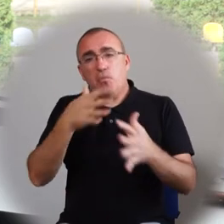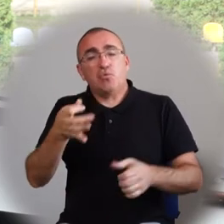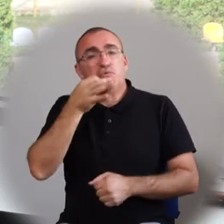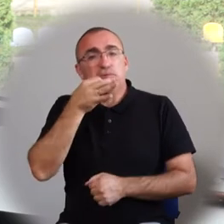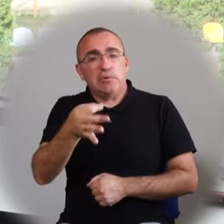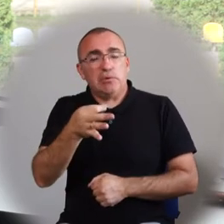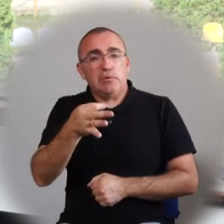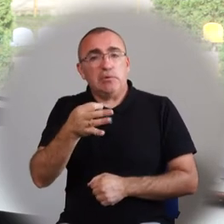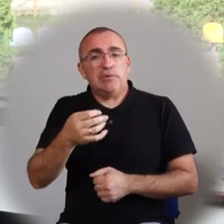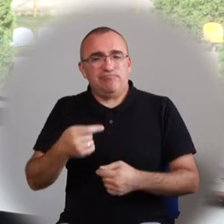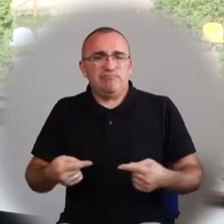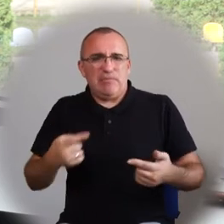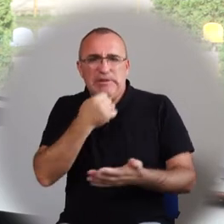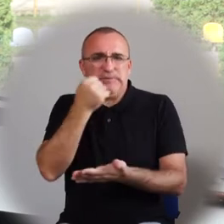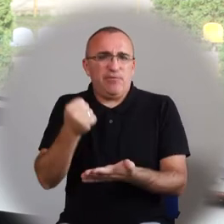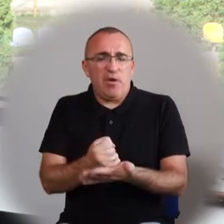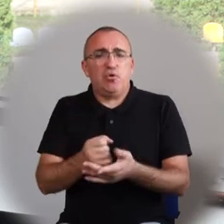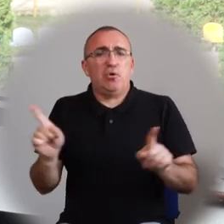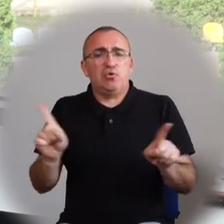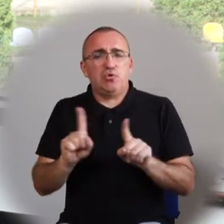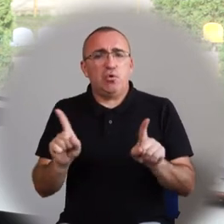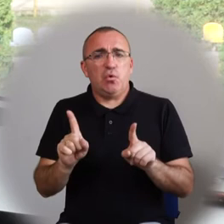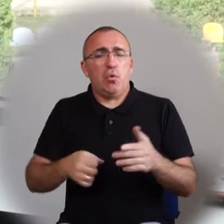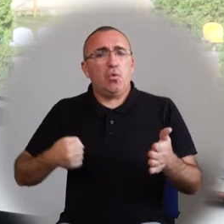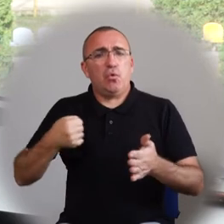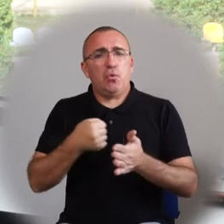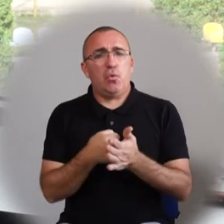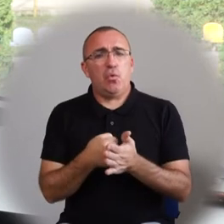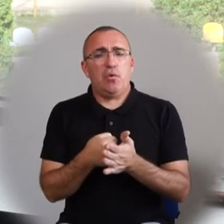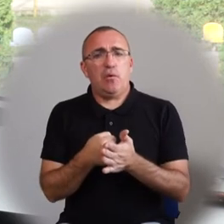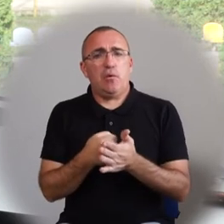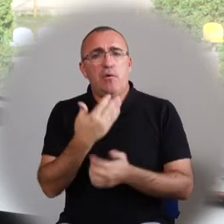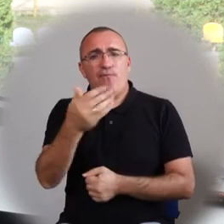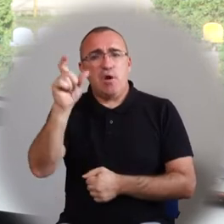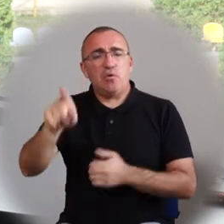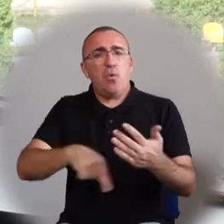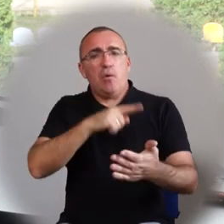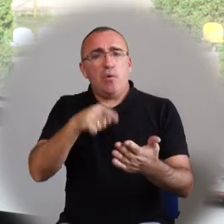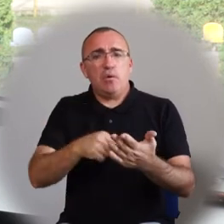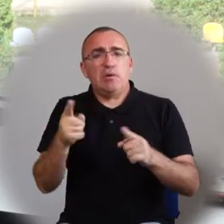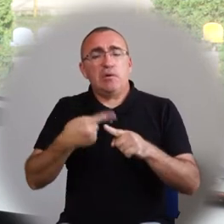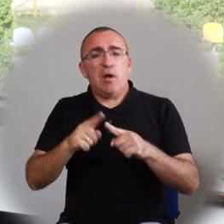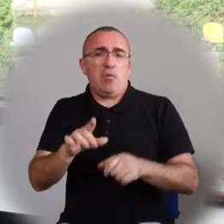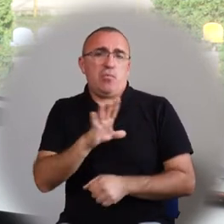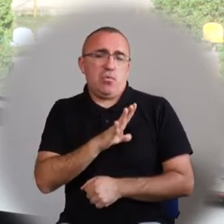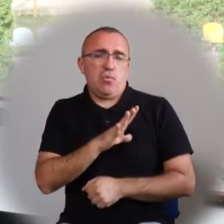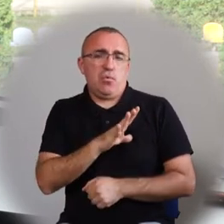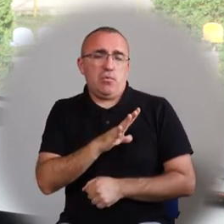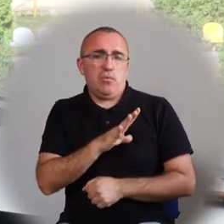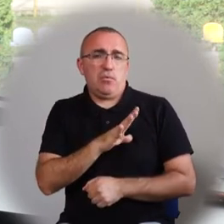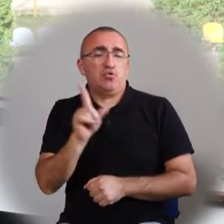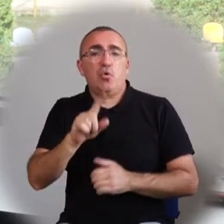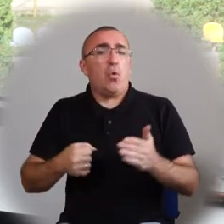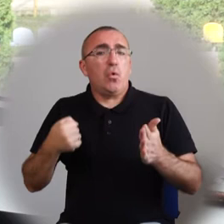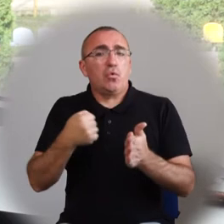І не можу сказати, не можу стверджувати щодо вашого питання, що саме так